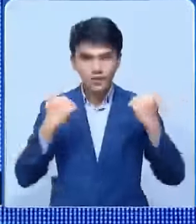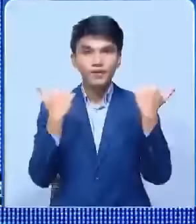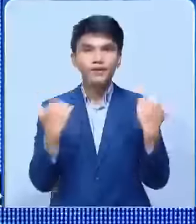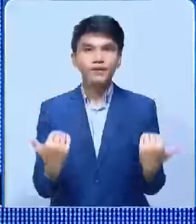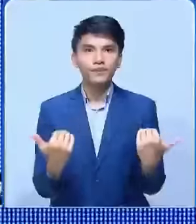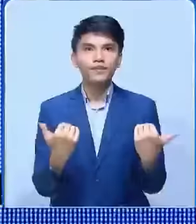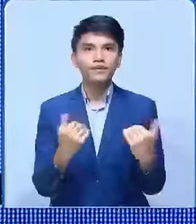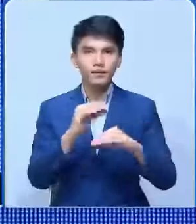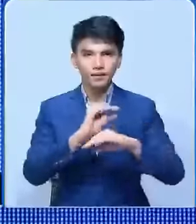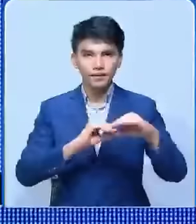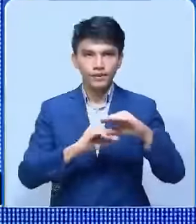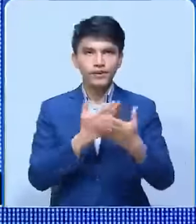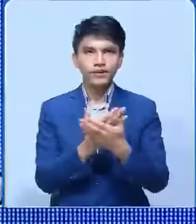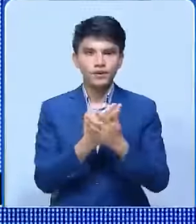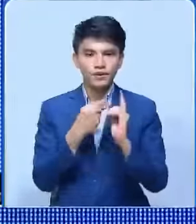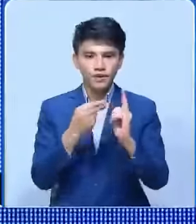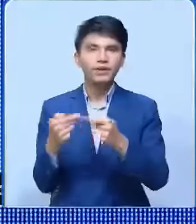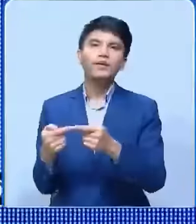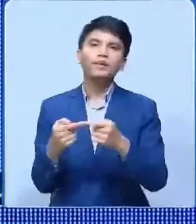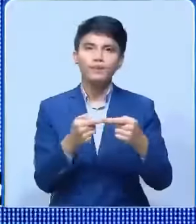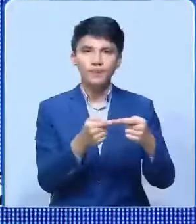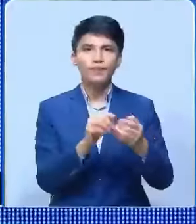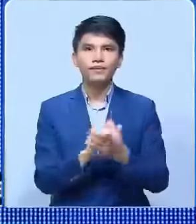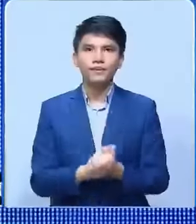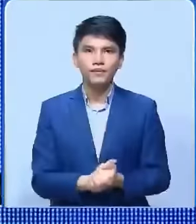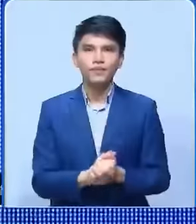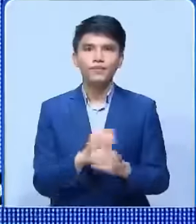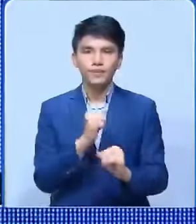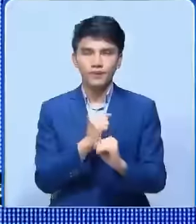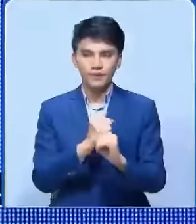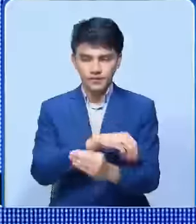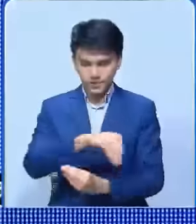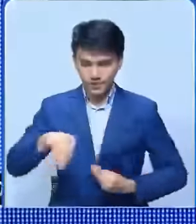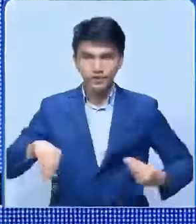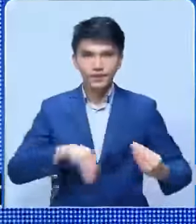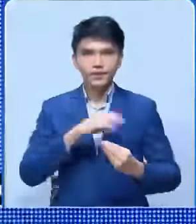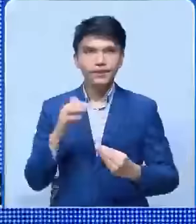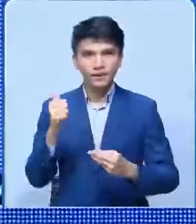าเรื่องโครงการดิจิตอลวอลเล็ตต่อค่ะเพื่อจะทำให้กระตุ้นเศรษฐกิจ